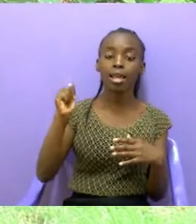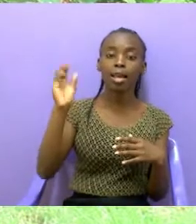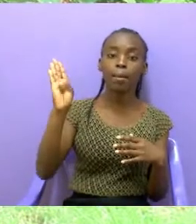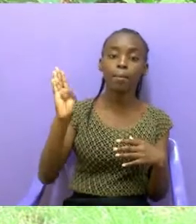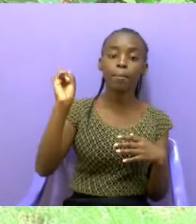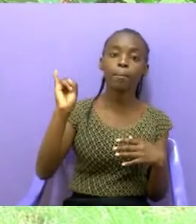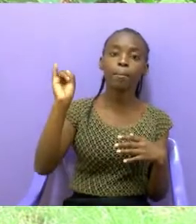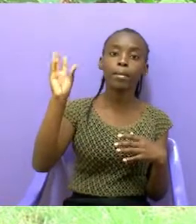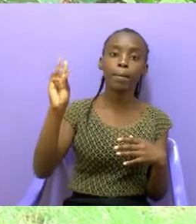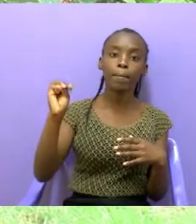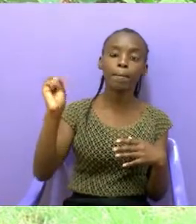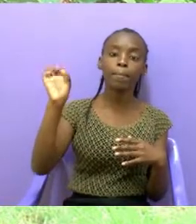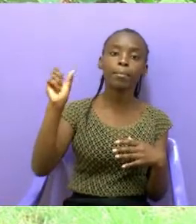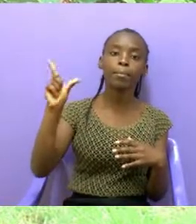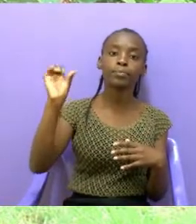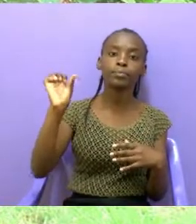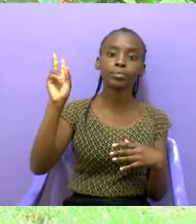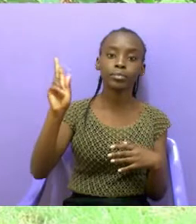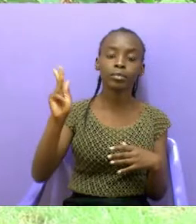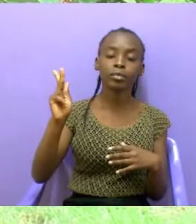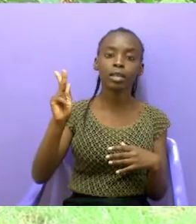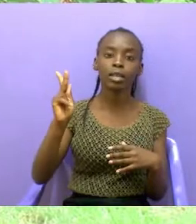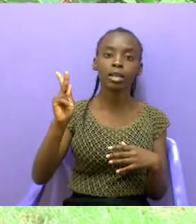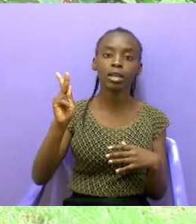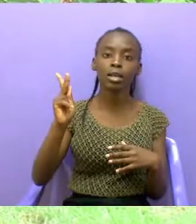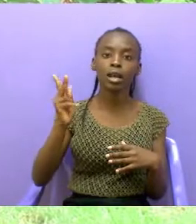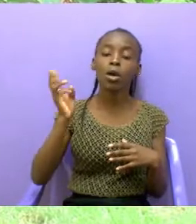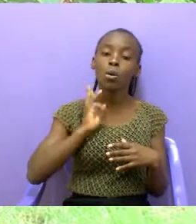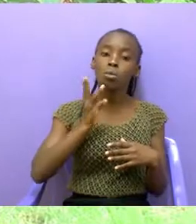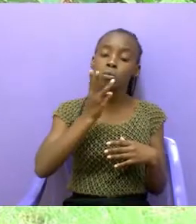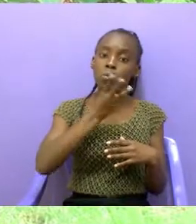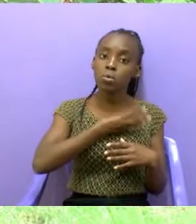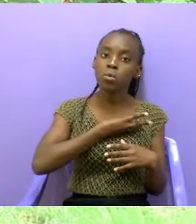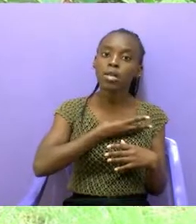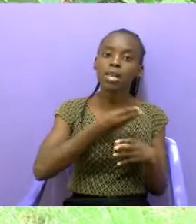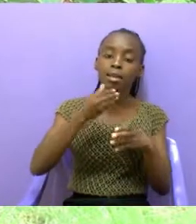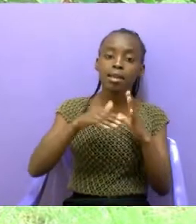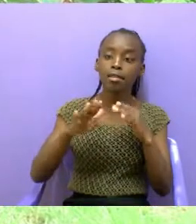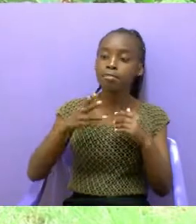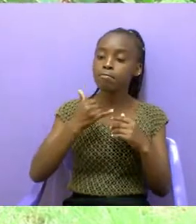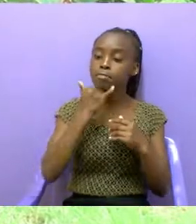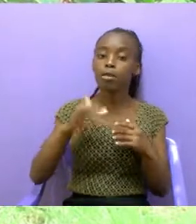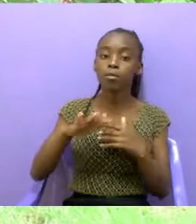ya hatari. Kufika sasa tumeshapoteza vitu za maana. Lakini Bwana, ninaomba ukaweze